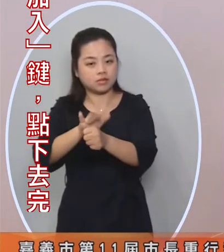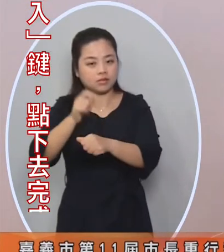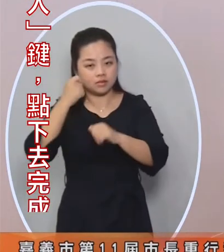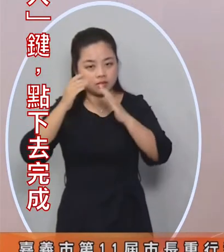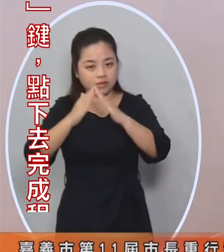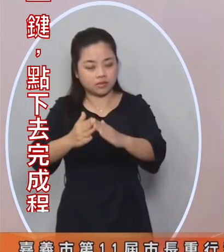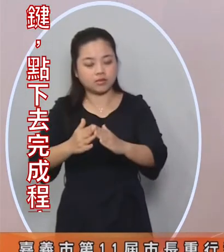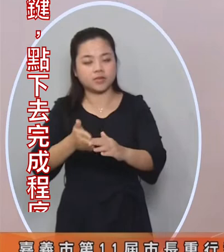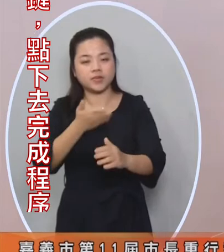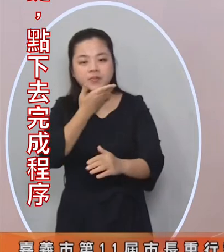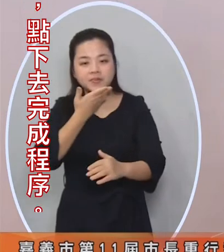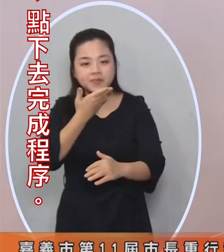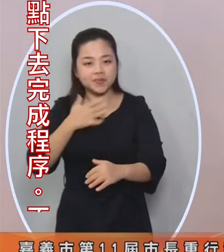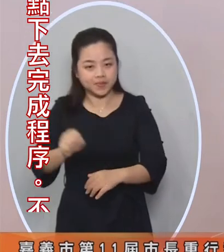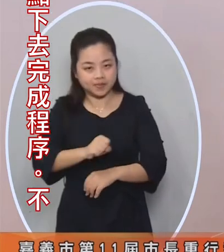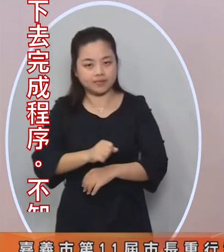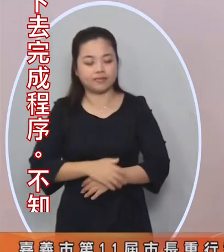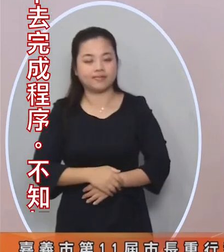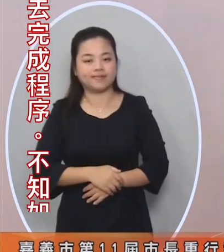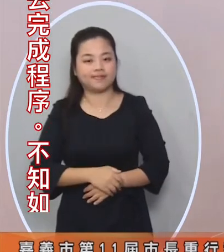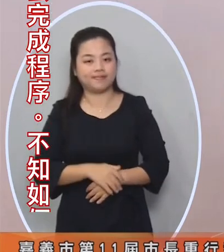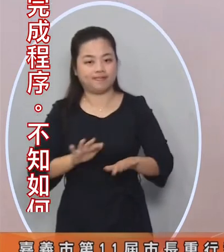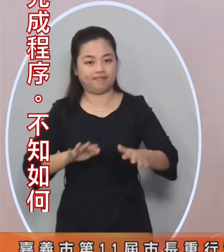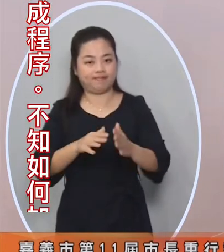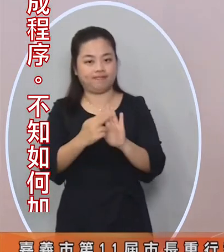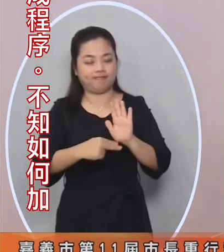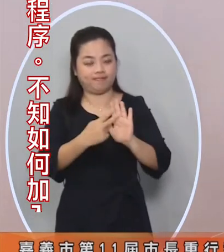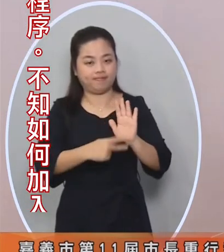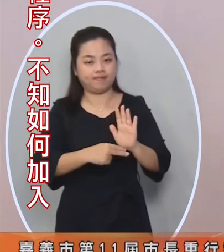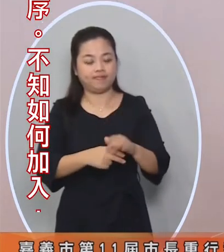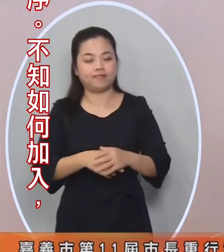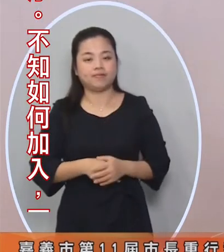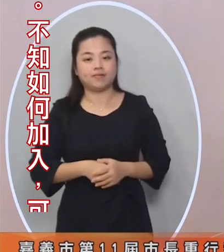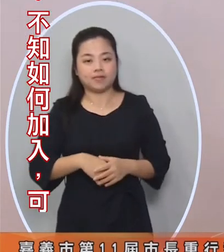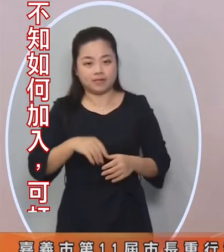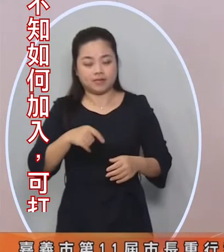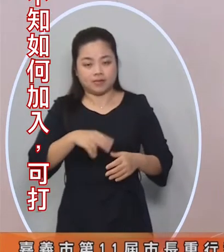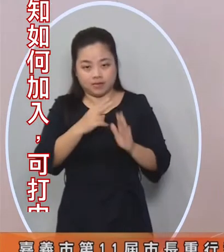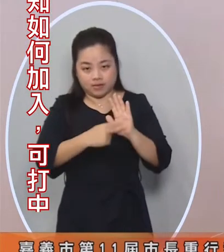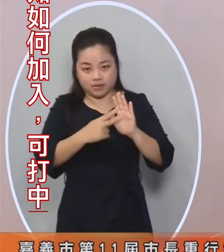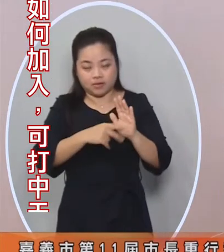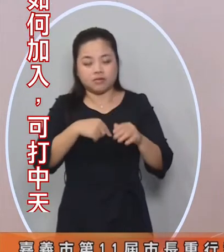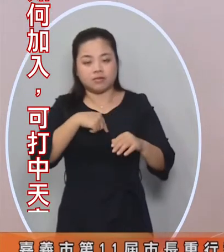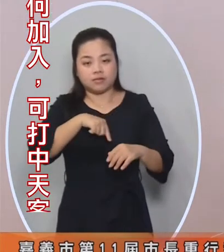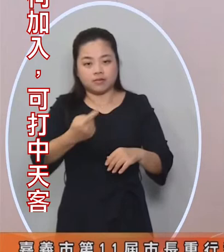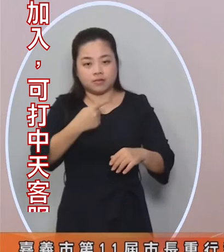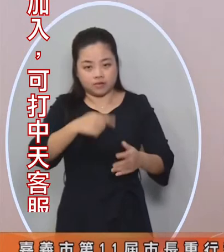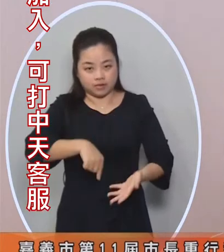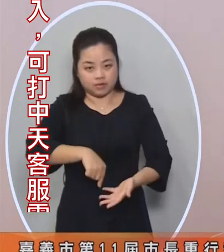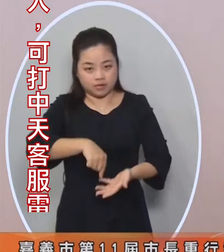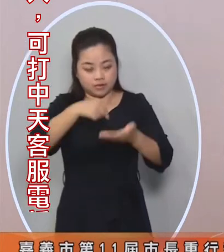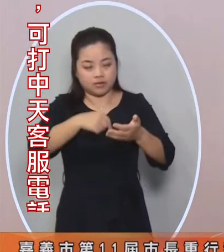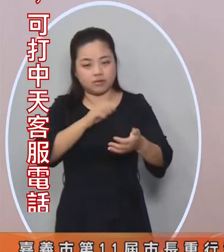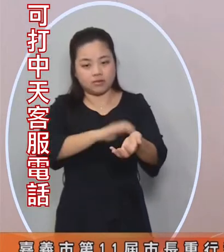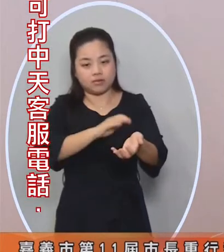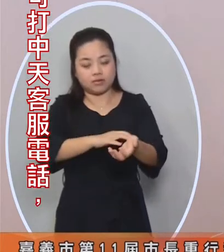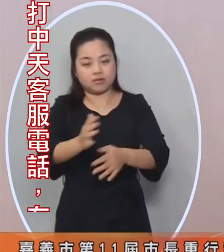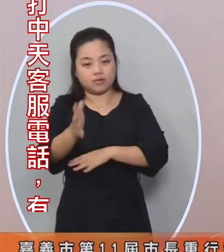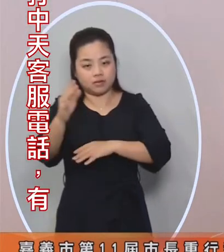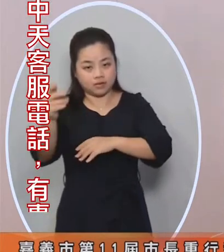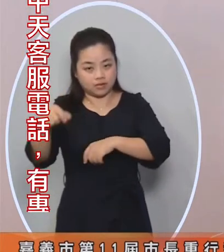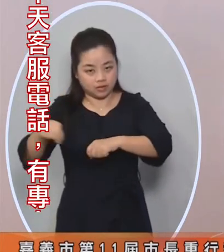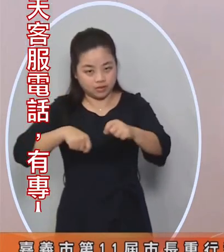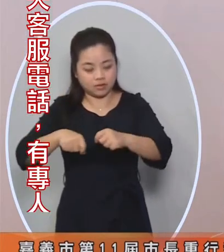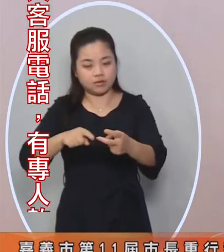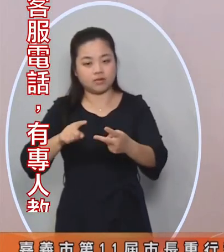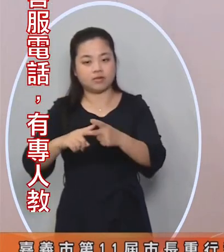市民来谋福利。所以今天我要告诉大家的是，三心二箭，我们等一下会继续提出医疗政策、交通